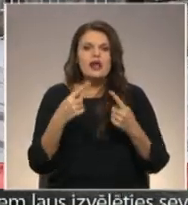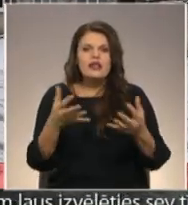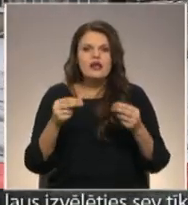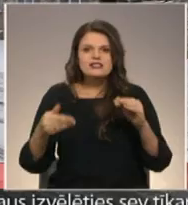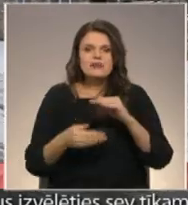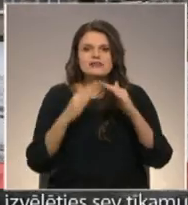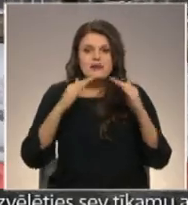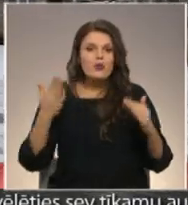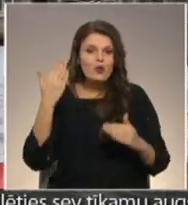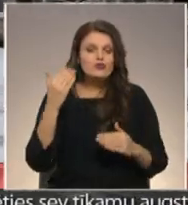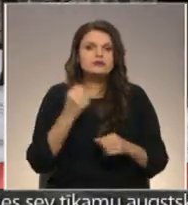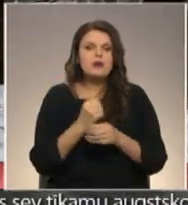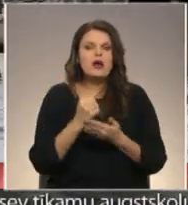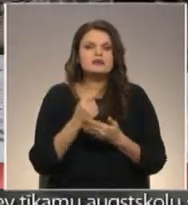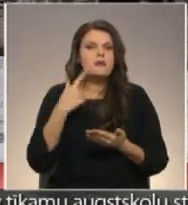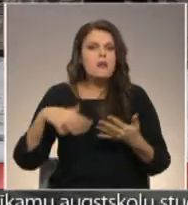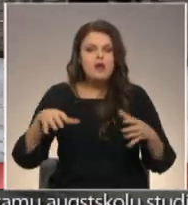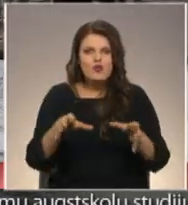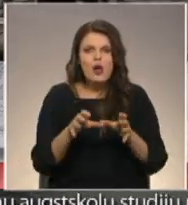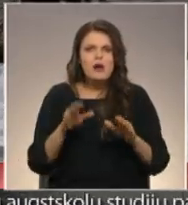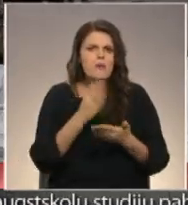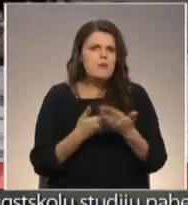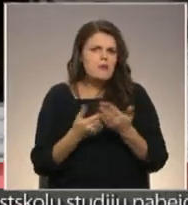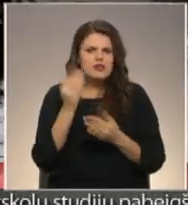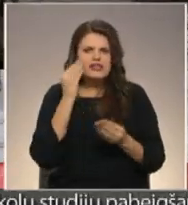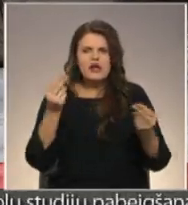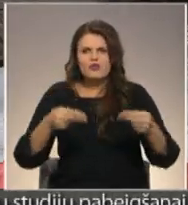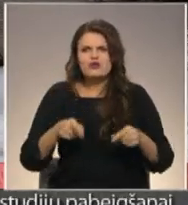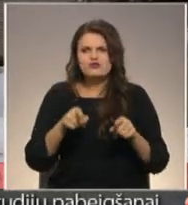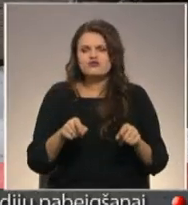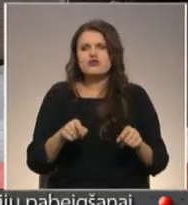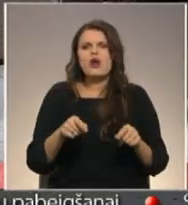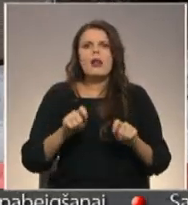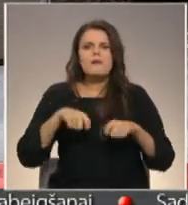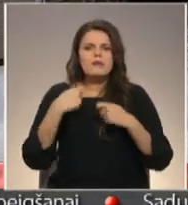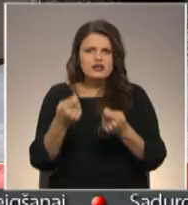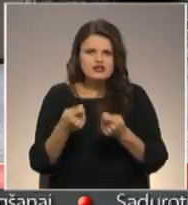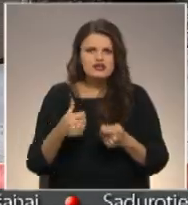ko toreizējā pagasta padome pamatojoties uz it kā noslēgto cesijas līgumu